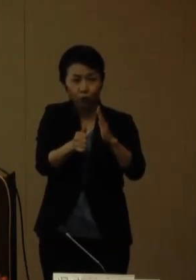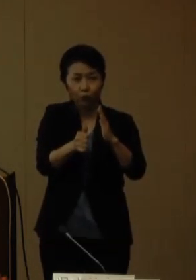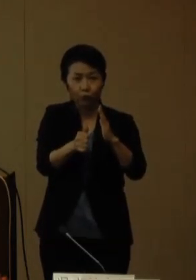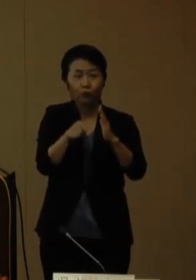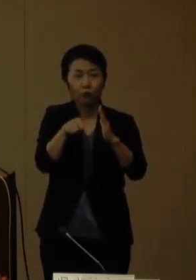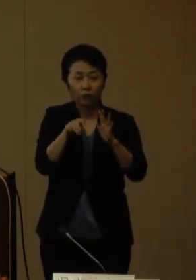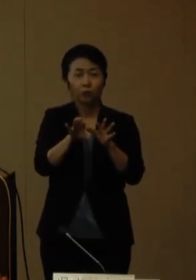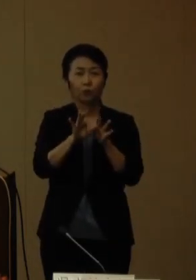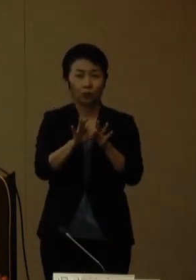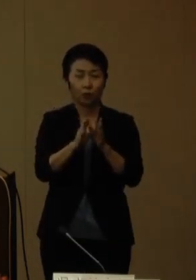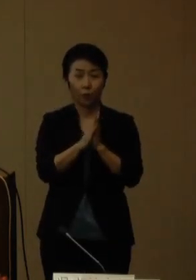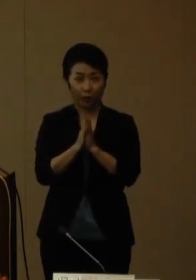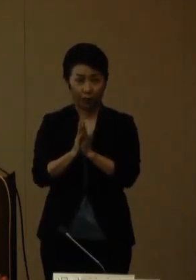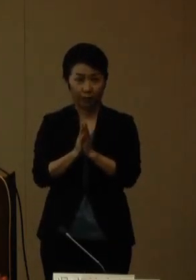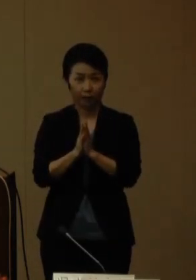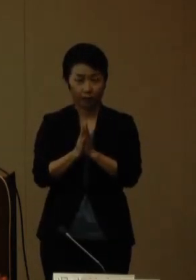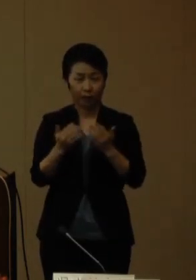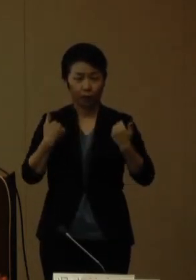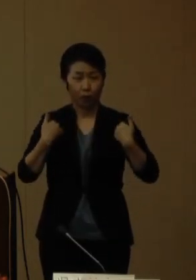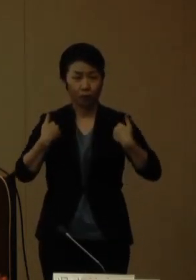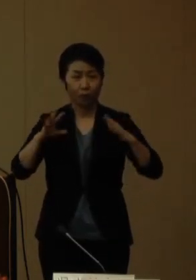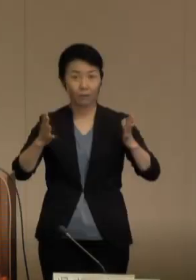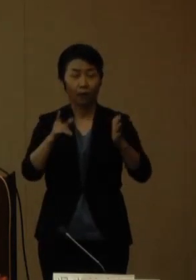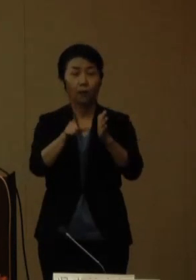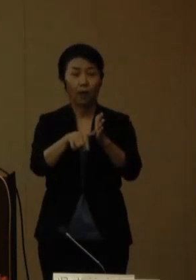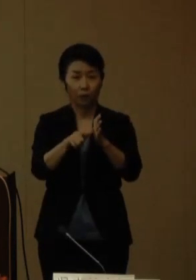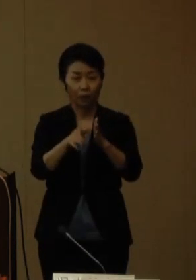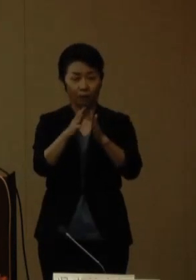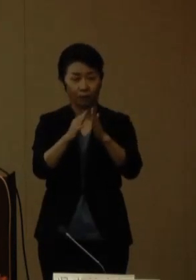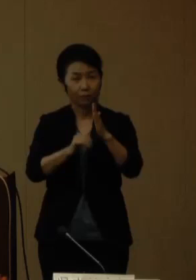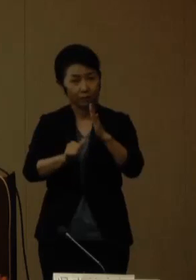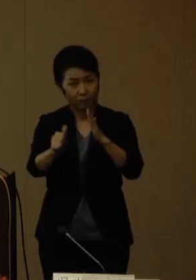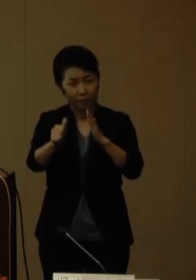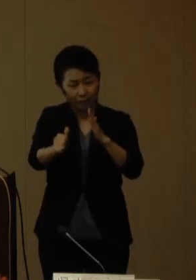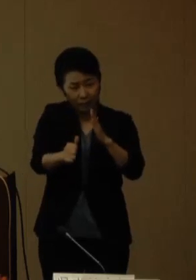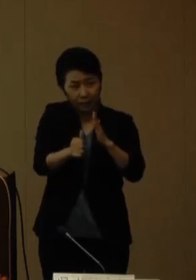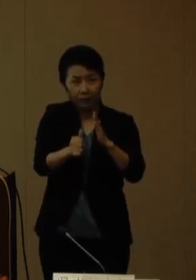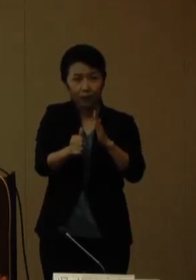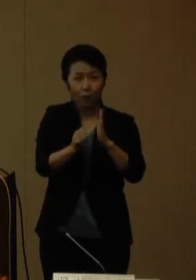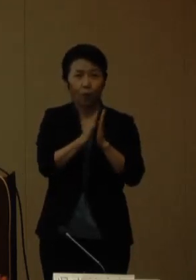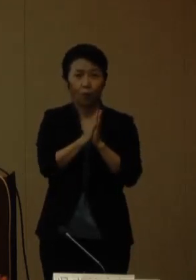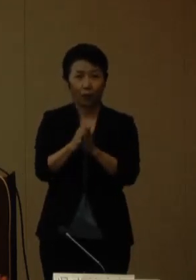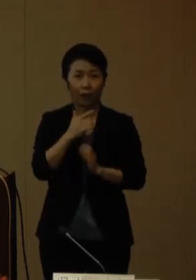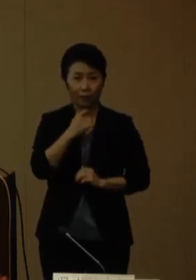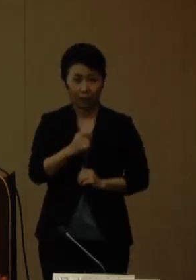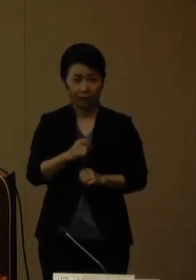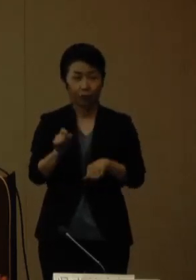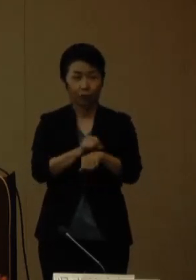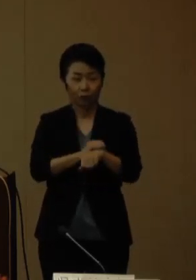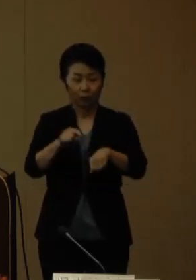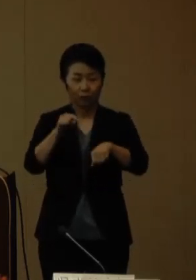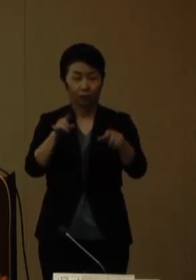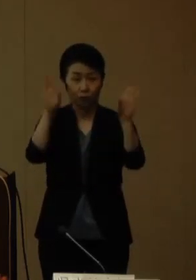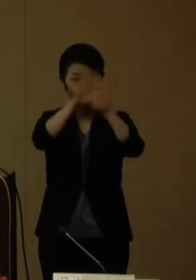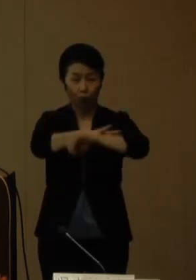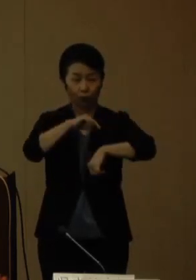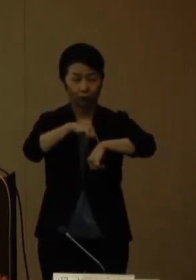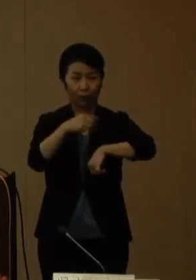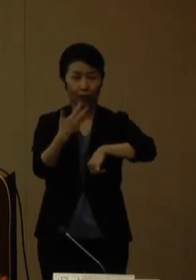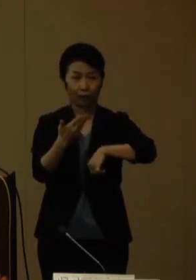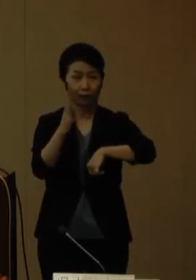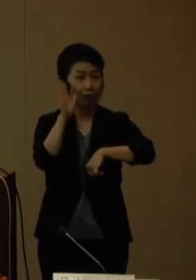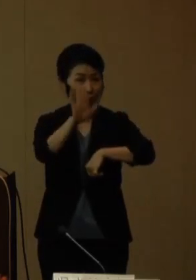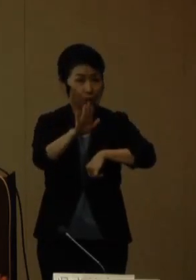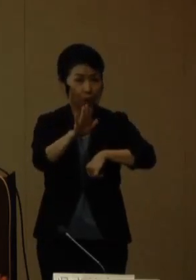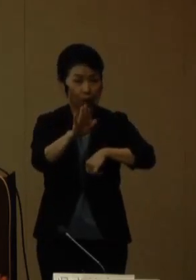です。不要不急の外出や移動の自粛、特に20時以降の外出を控えていただき